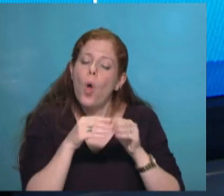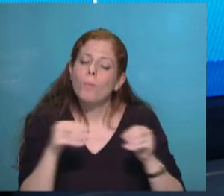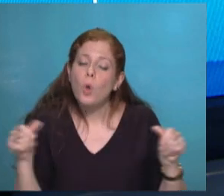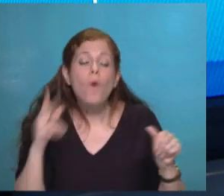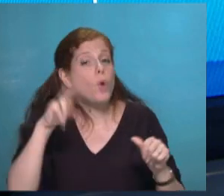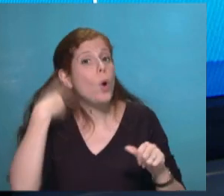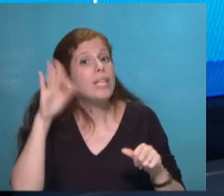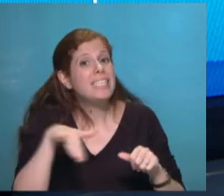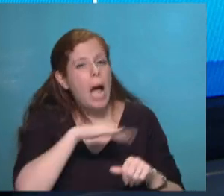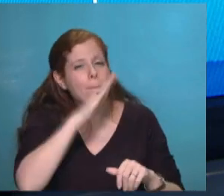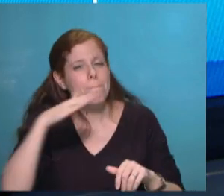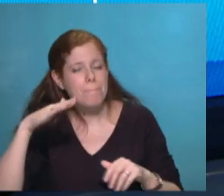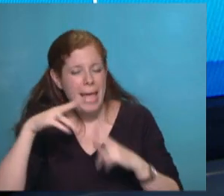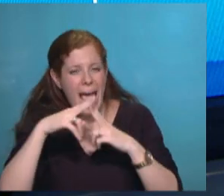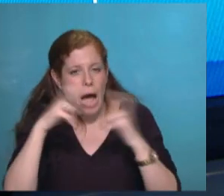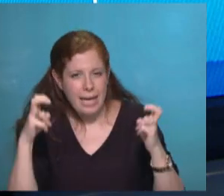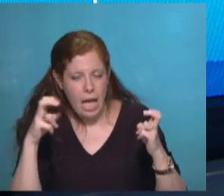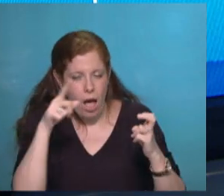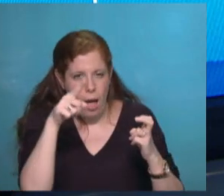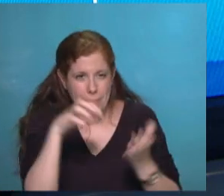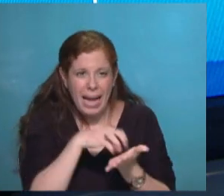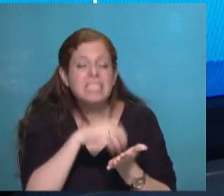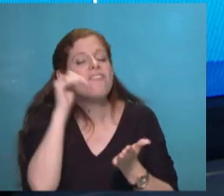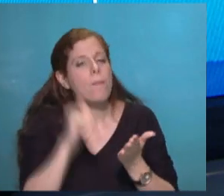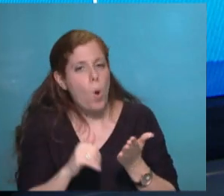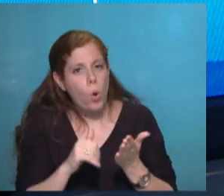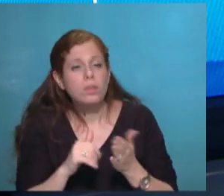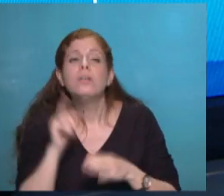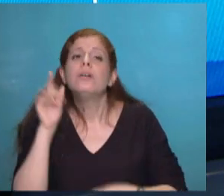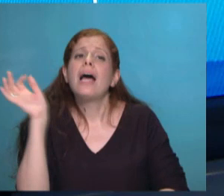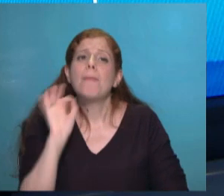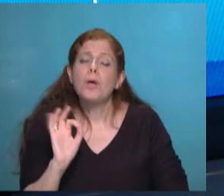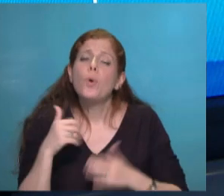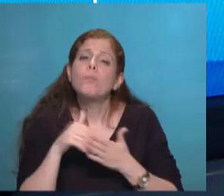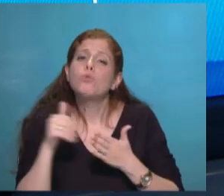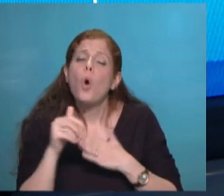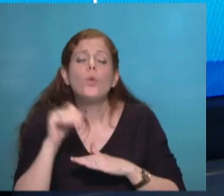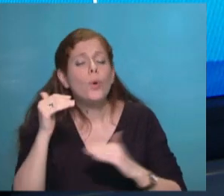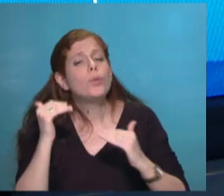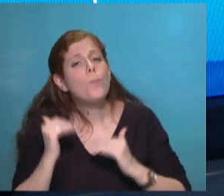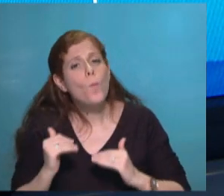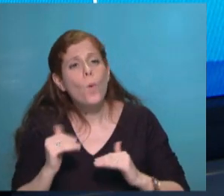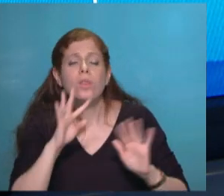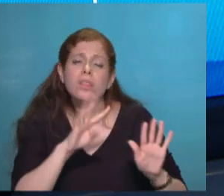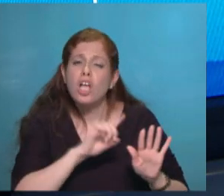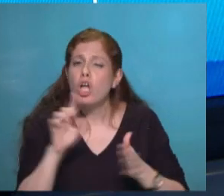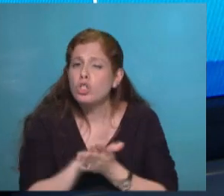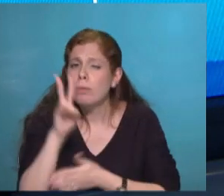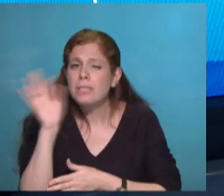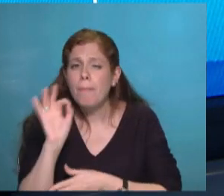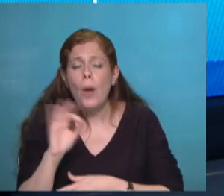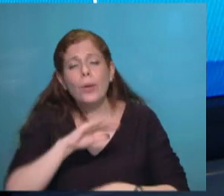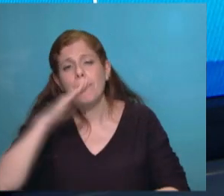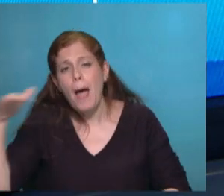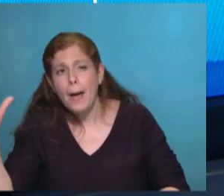בערי המרכז, אבל פחות, שם הרבה פחות משמעותי, טמפרטורות אבל ממשיכות להיות נמוכות, 9 עד 12 מעלות בלבד בערים,